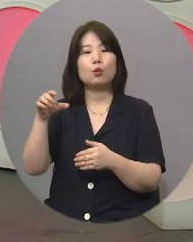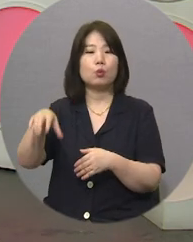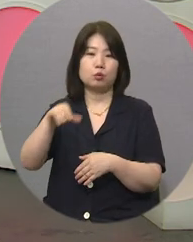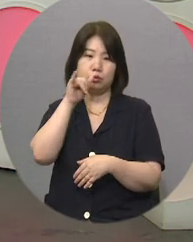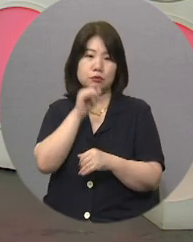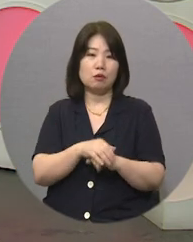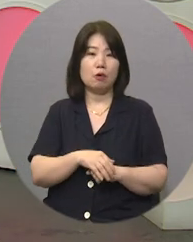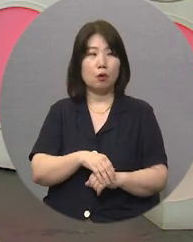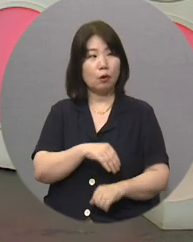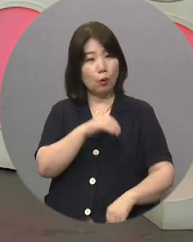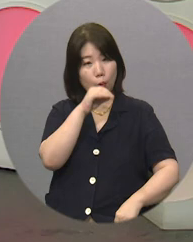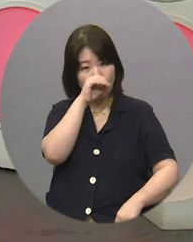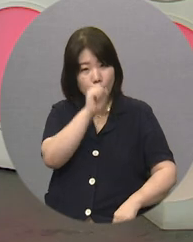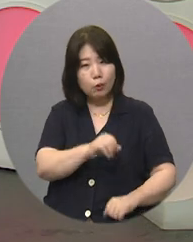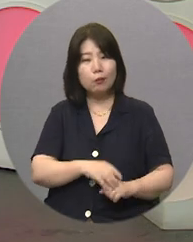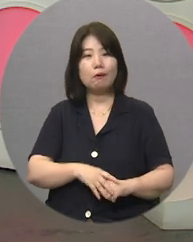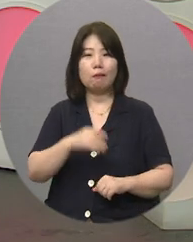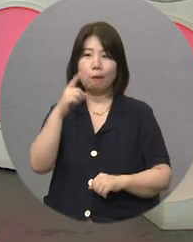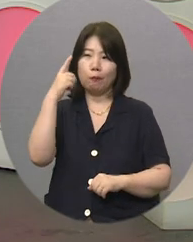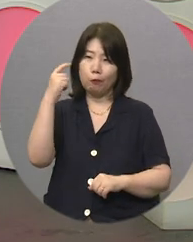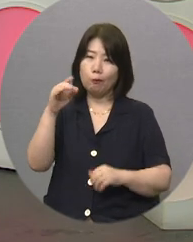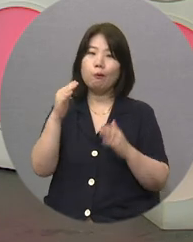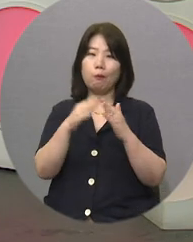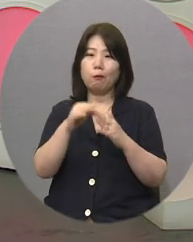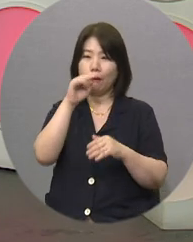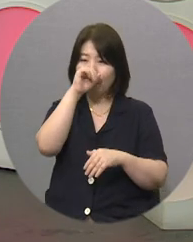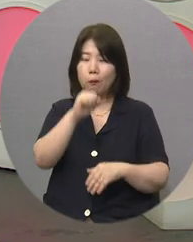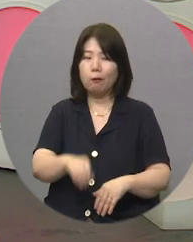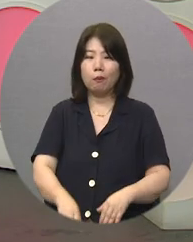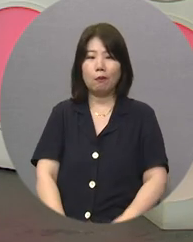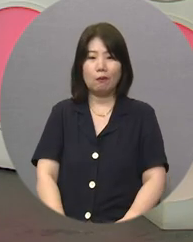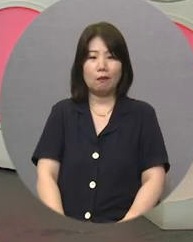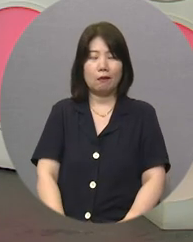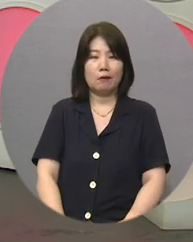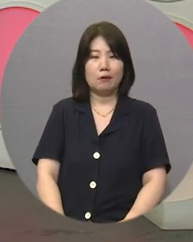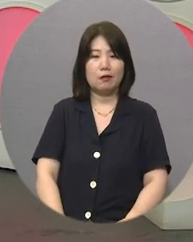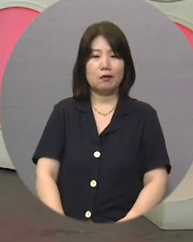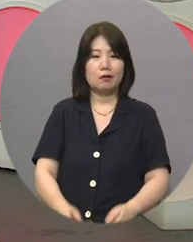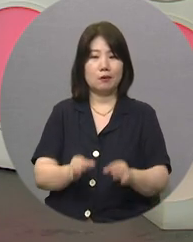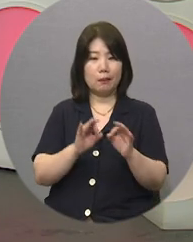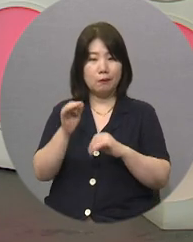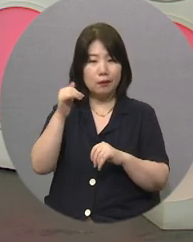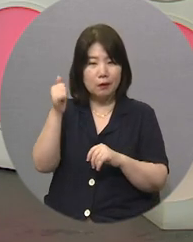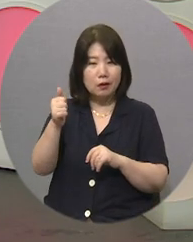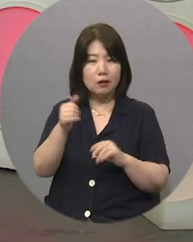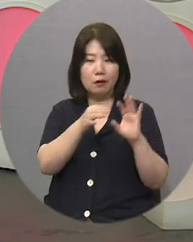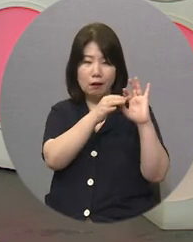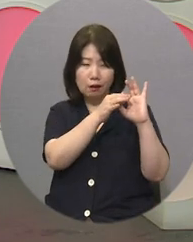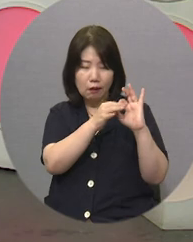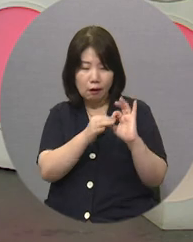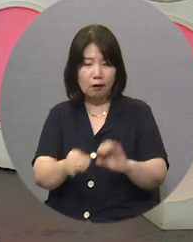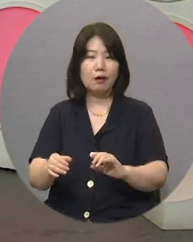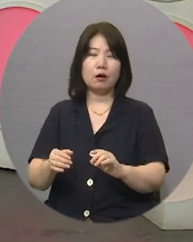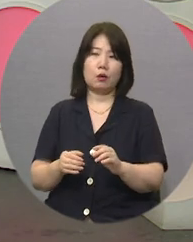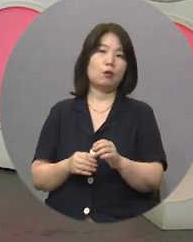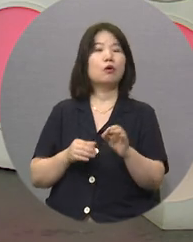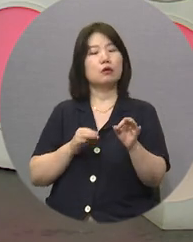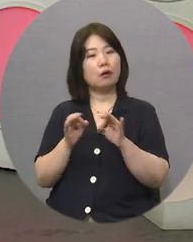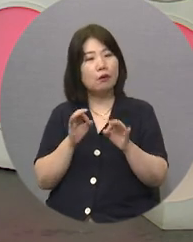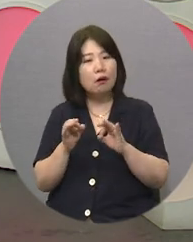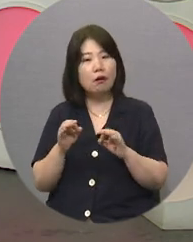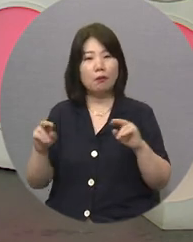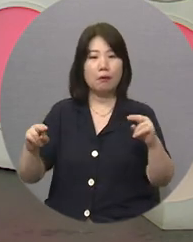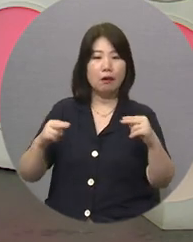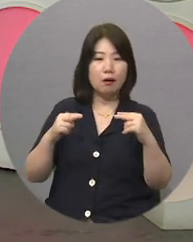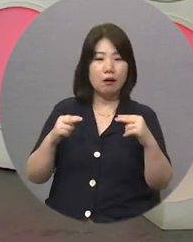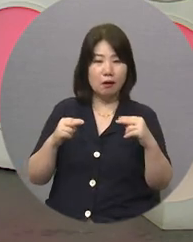있어. 그런 거 좋다. 네, 추억에 그러니까 그지. 그런 내용들이 많아요. 그러게요. 사장님도 계속 그러니까 그렇죠. 건강하게 계시고 같이 이제 막 쳐다보는